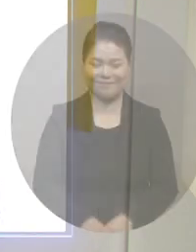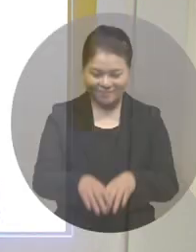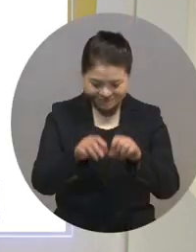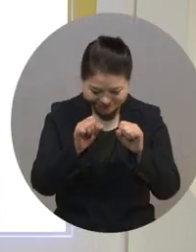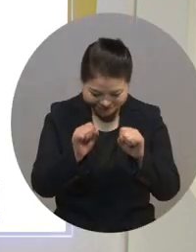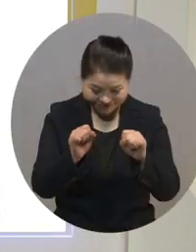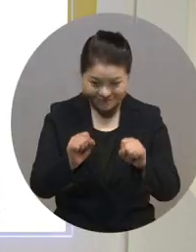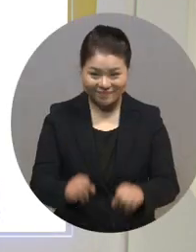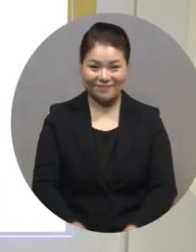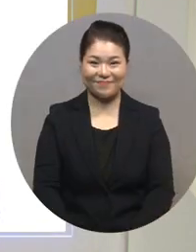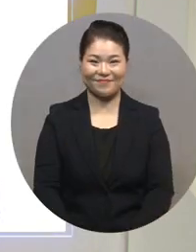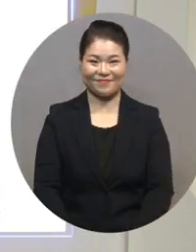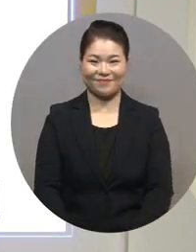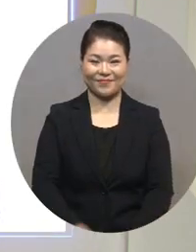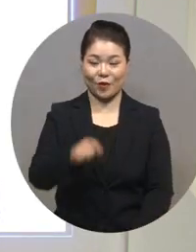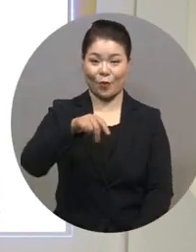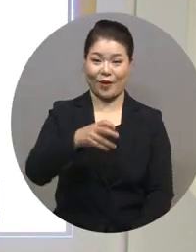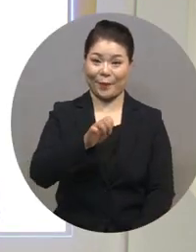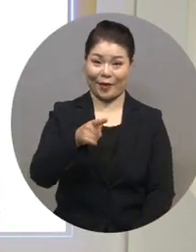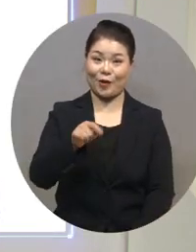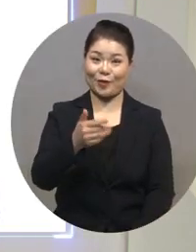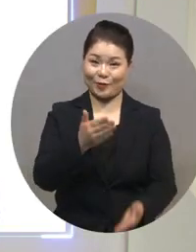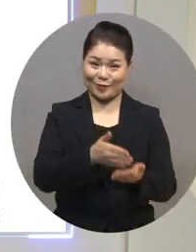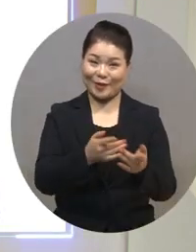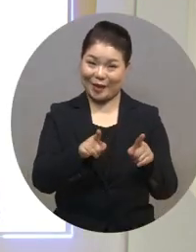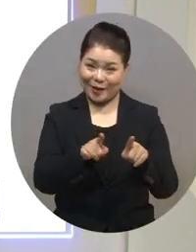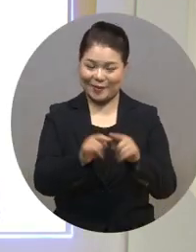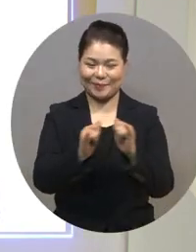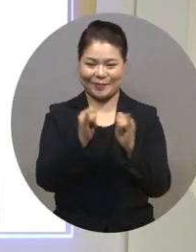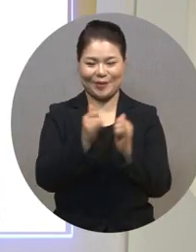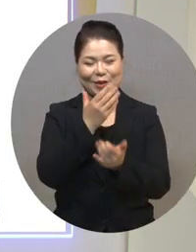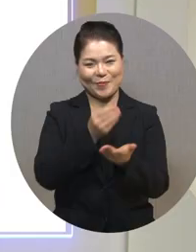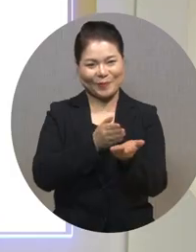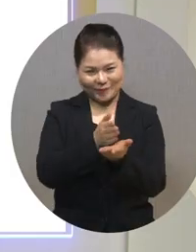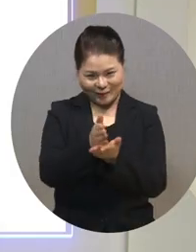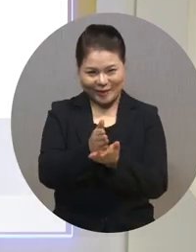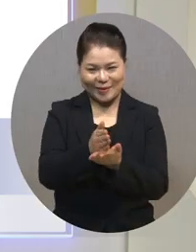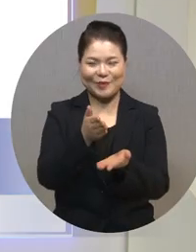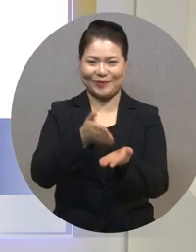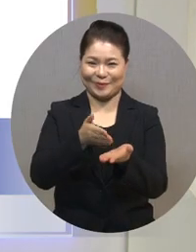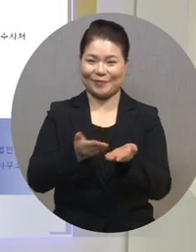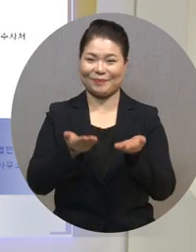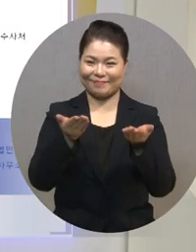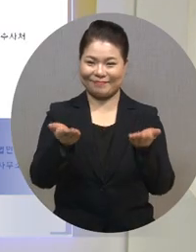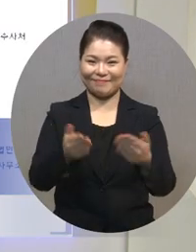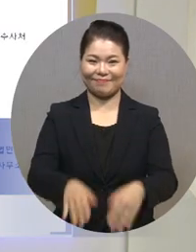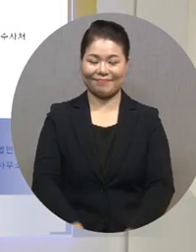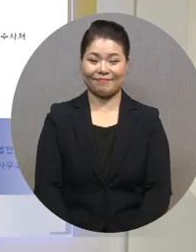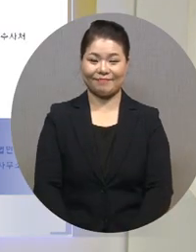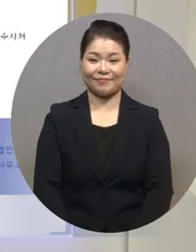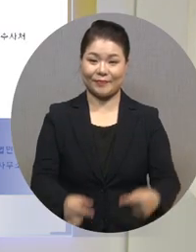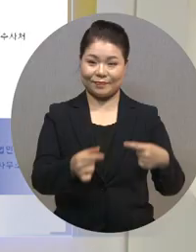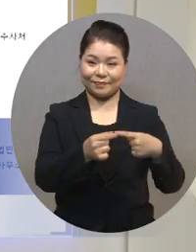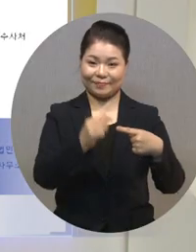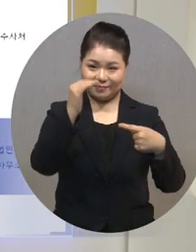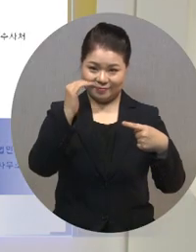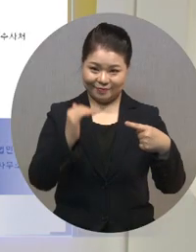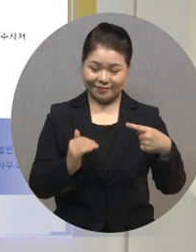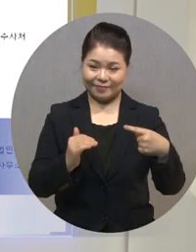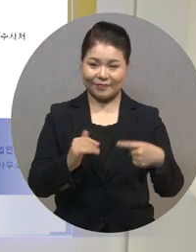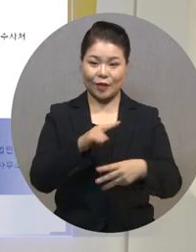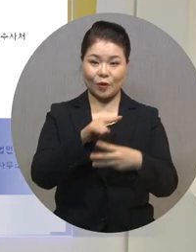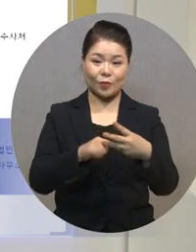안녕하세요 지금부터 웰페어 뉴스와 함께 사회복지의 이슈를 만나봅니다 오늘 첫 번째 소식입니다